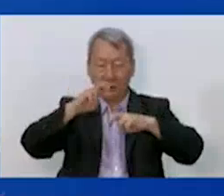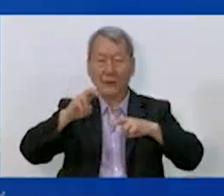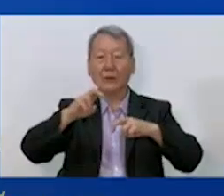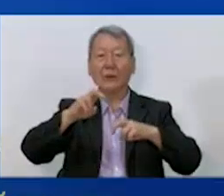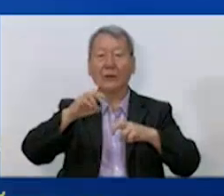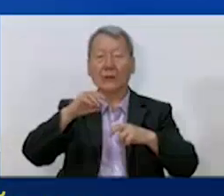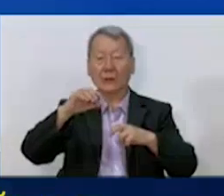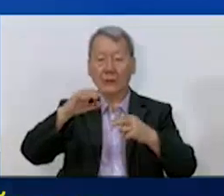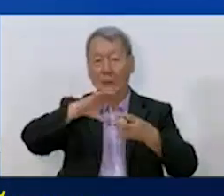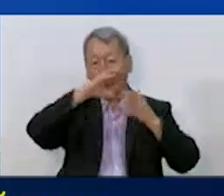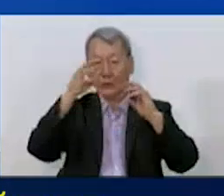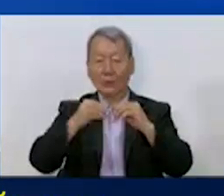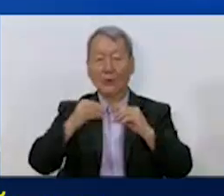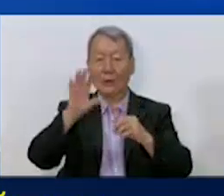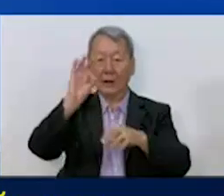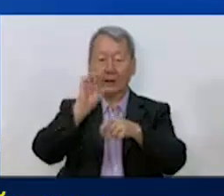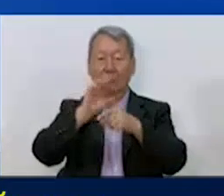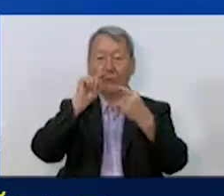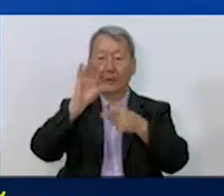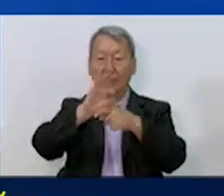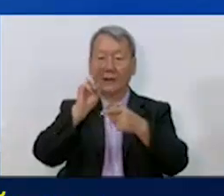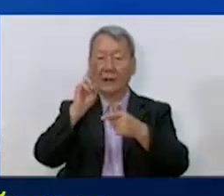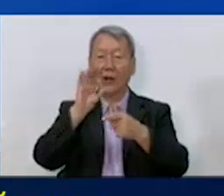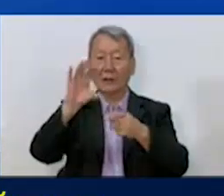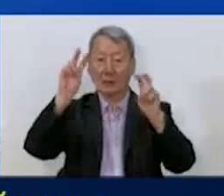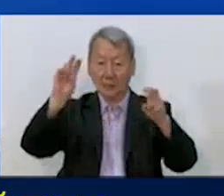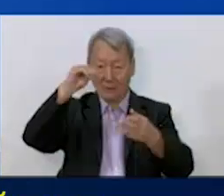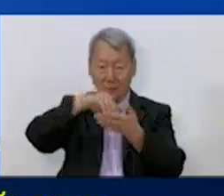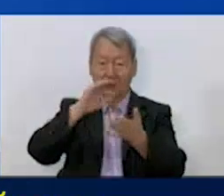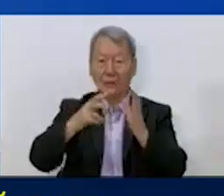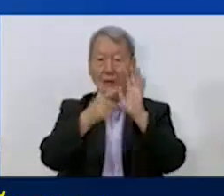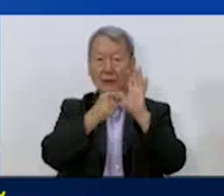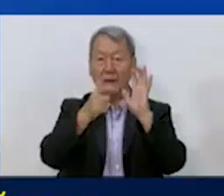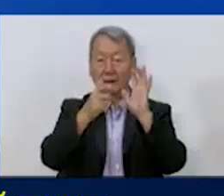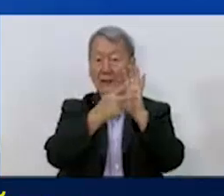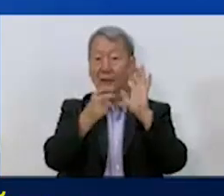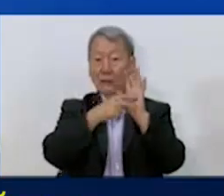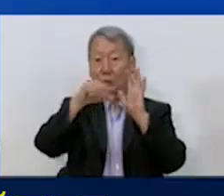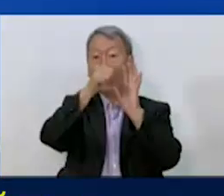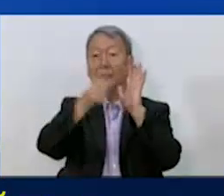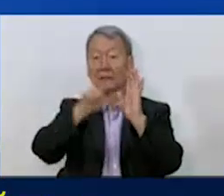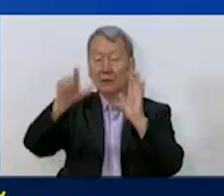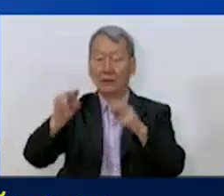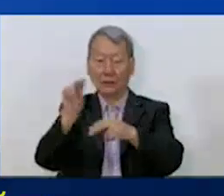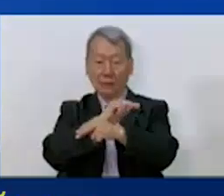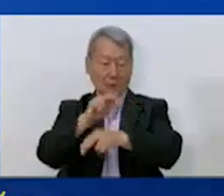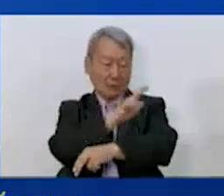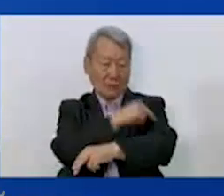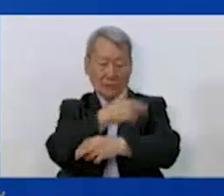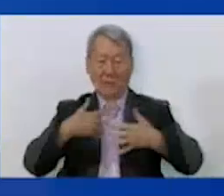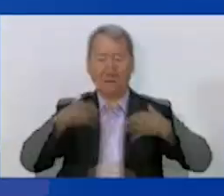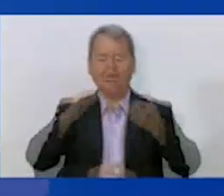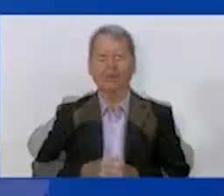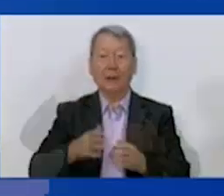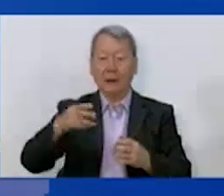клиникалык эпидемиологиялык тастыкталган COVID-19 диагнозу коюлган 816 бейтап дарыланып, ооруканалардан